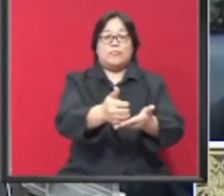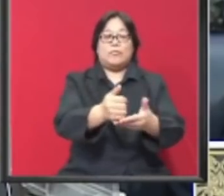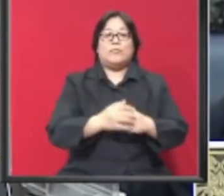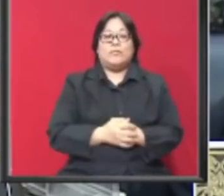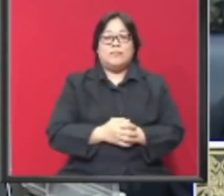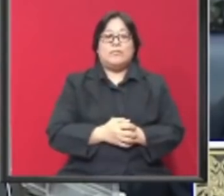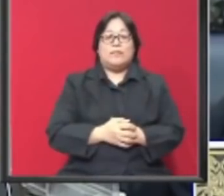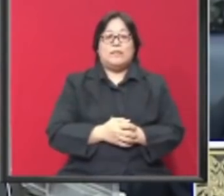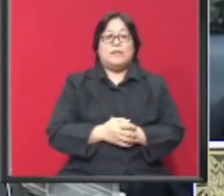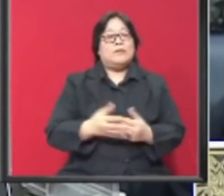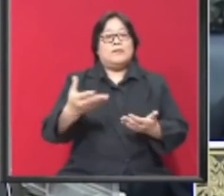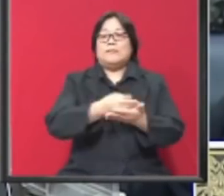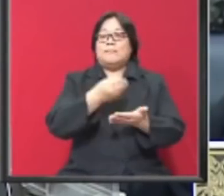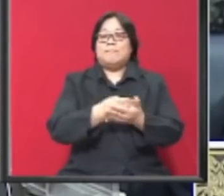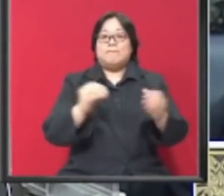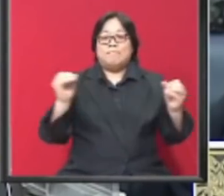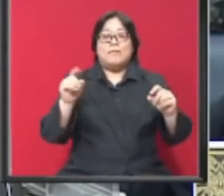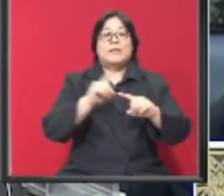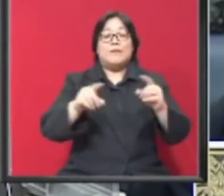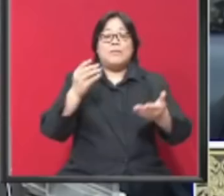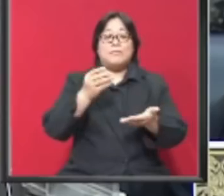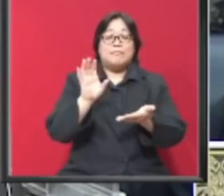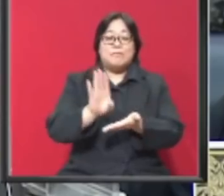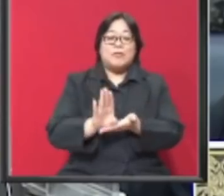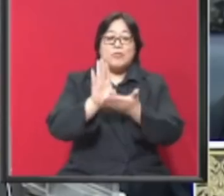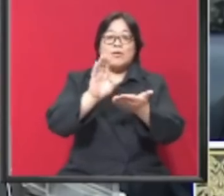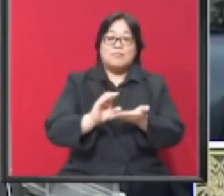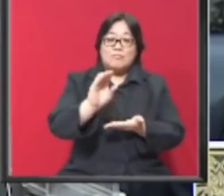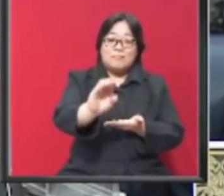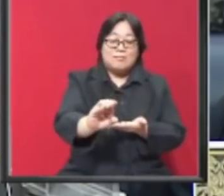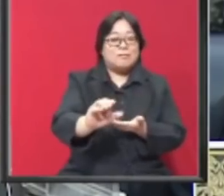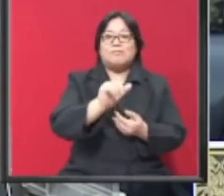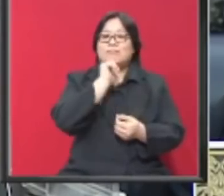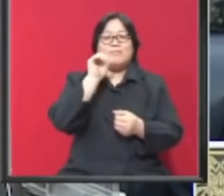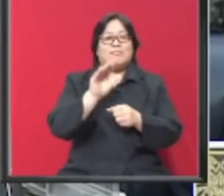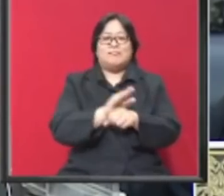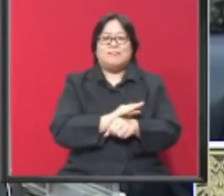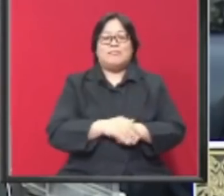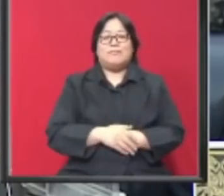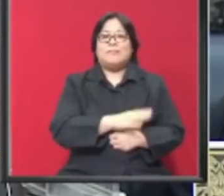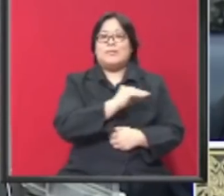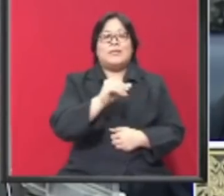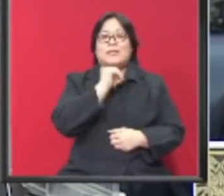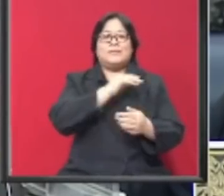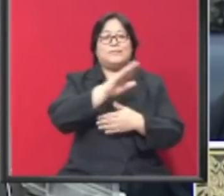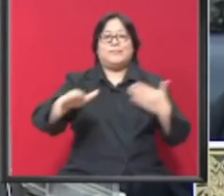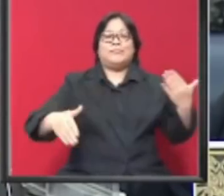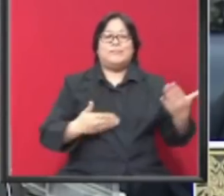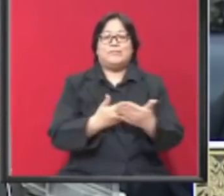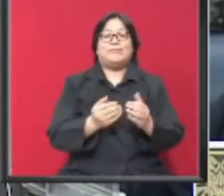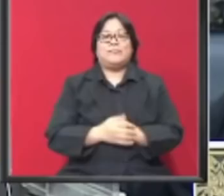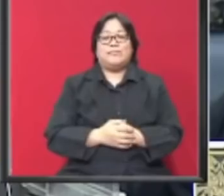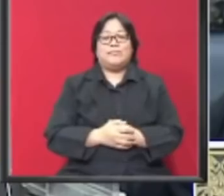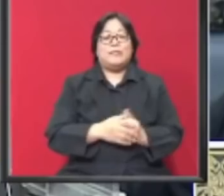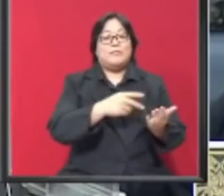terputus harapan tetapi bantuan yang dicadangkan tidaklah mencukupi dan tidak menyeluruh